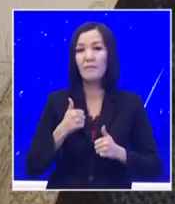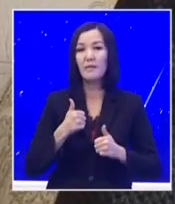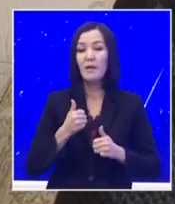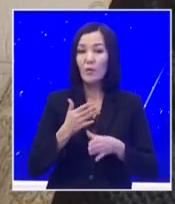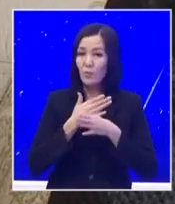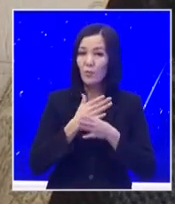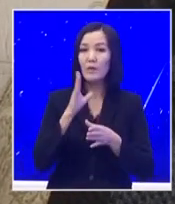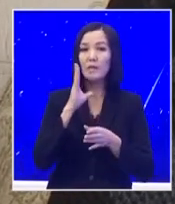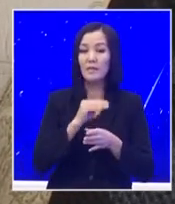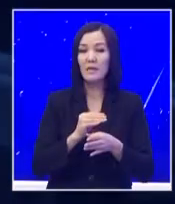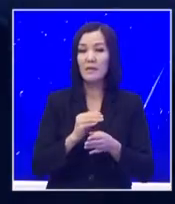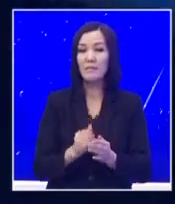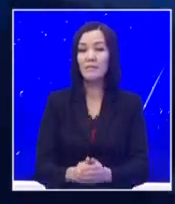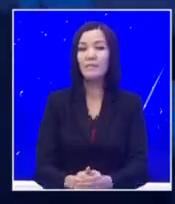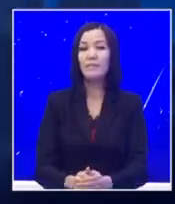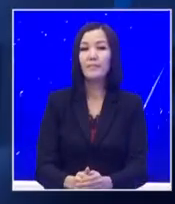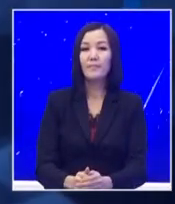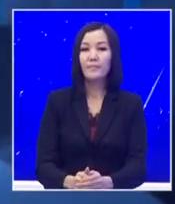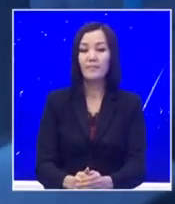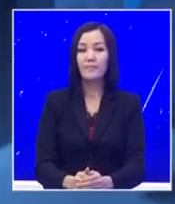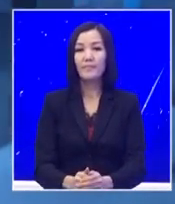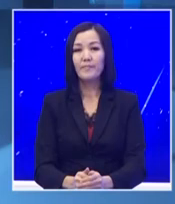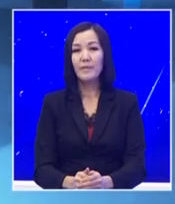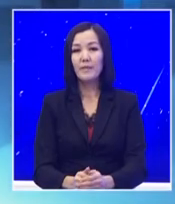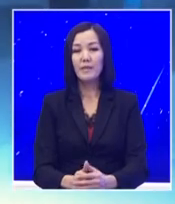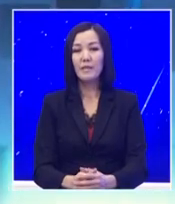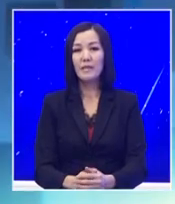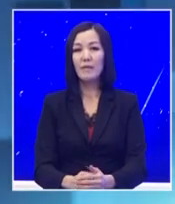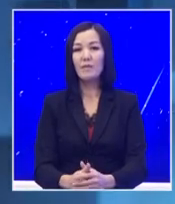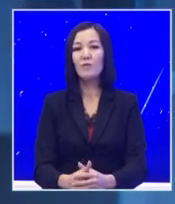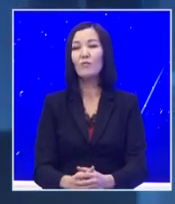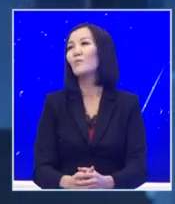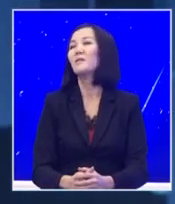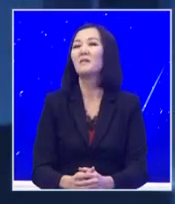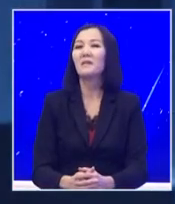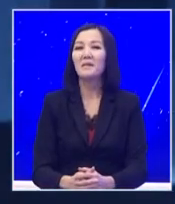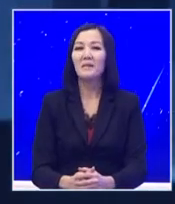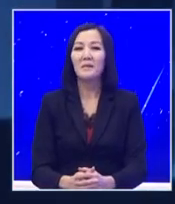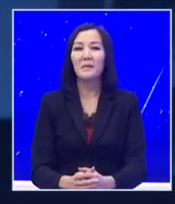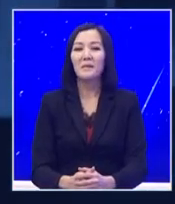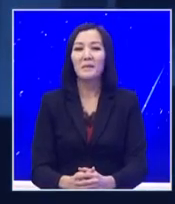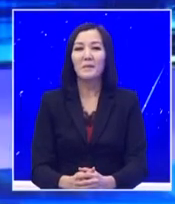болып жүргеніне. Камшат Мұхамеджан, Абзал Нүсіп, жетісу арнасы, Талдықорған.